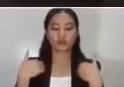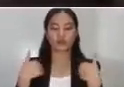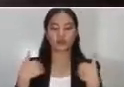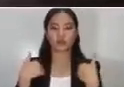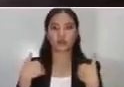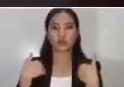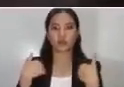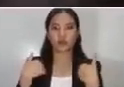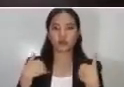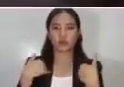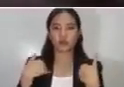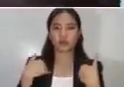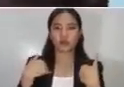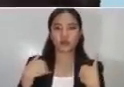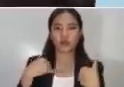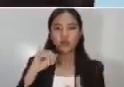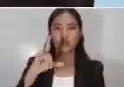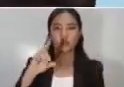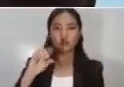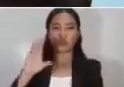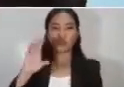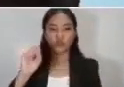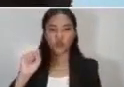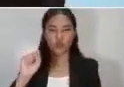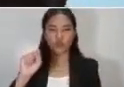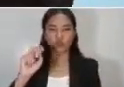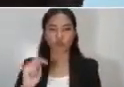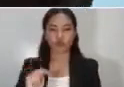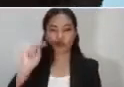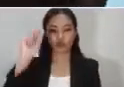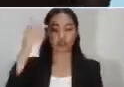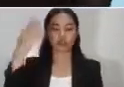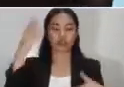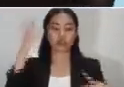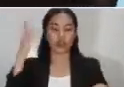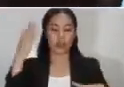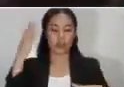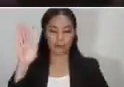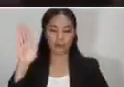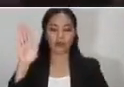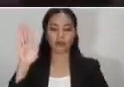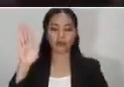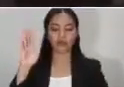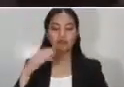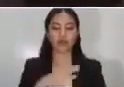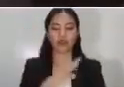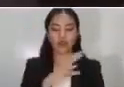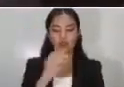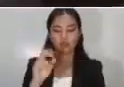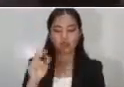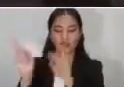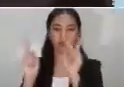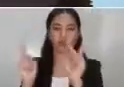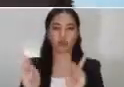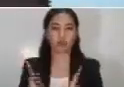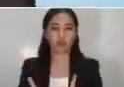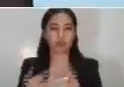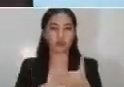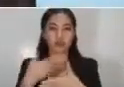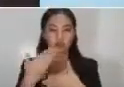Negros Islands. Nasa 32 degrees Celsius naman ang inaasahang maximum air temperatures sa Tacloban, Cebu